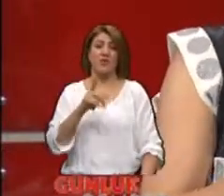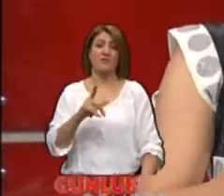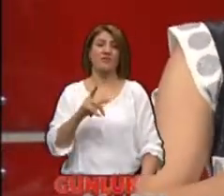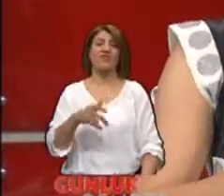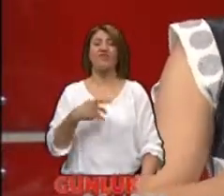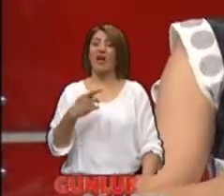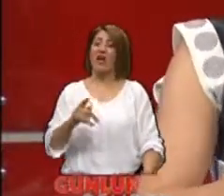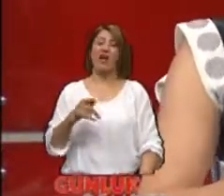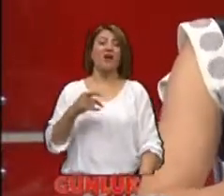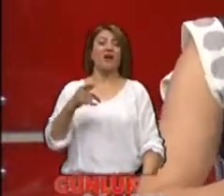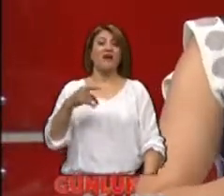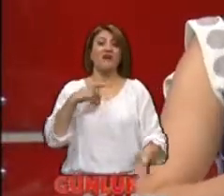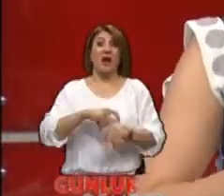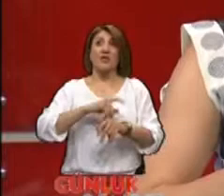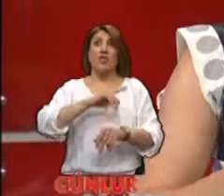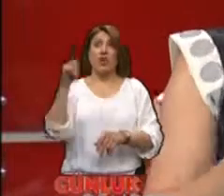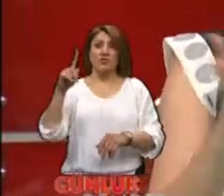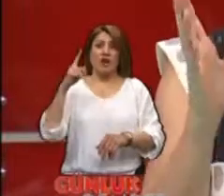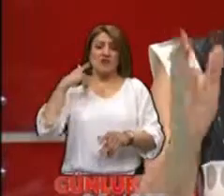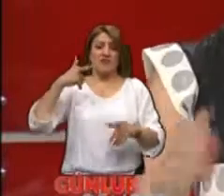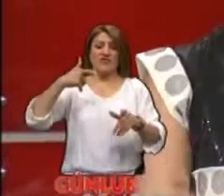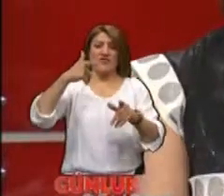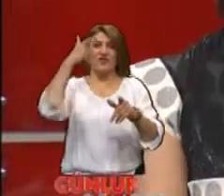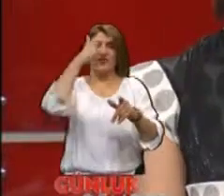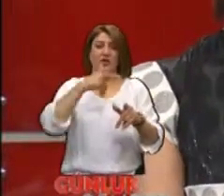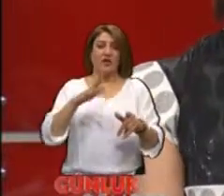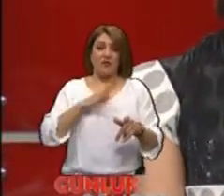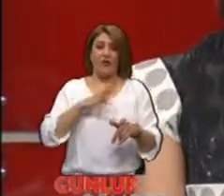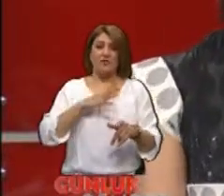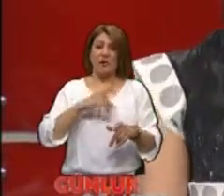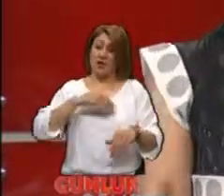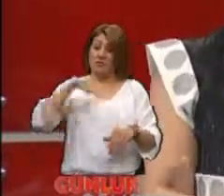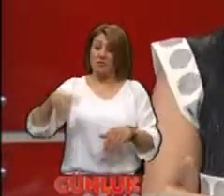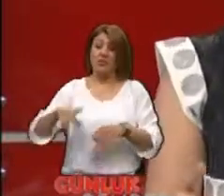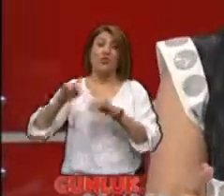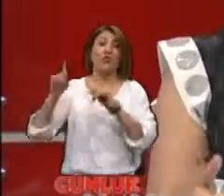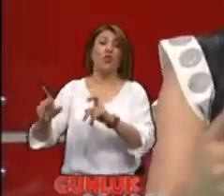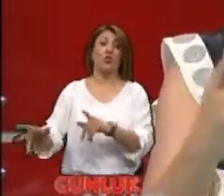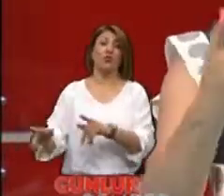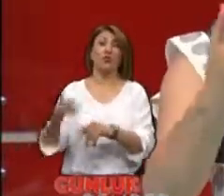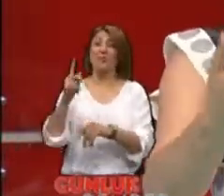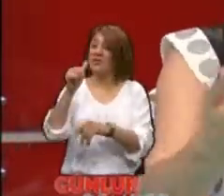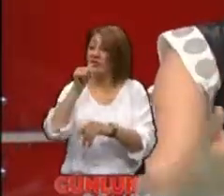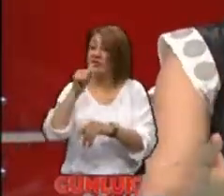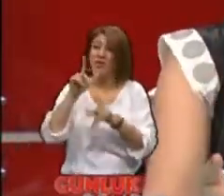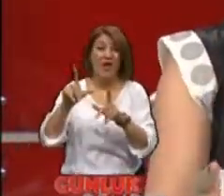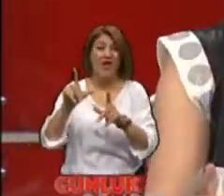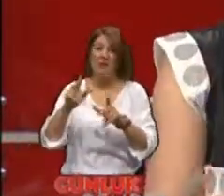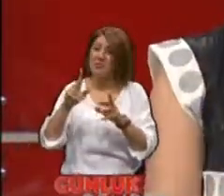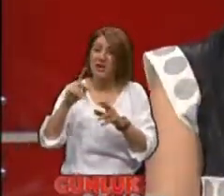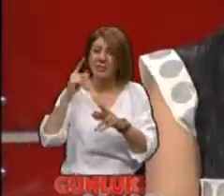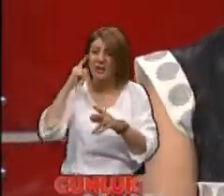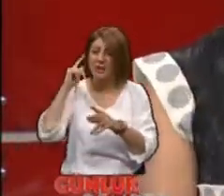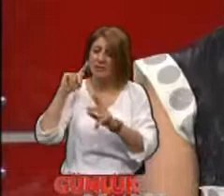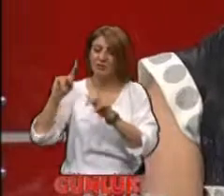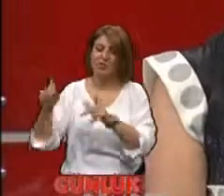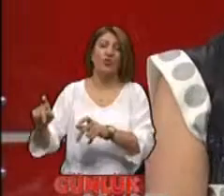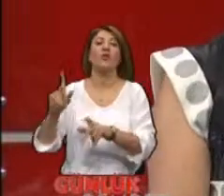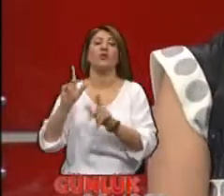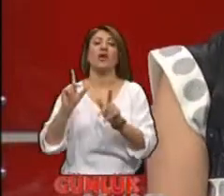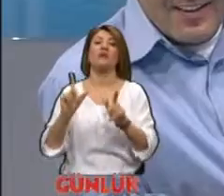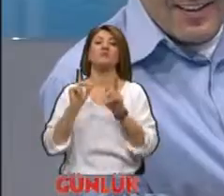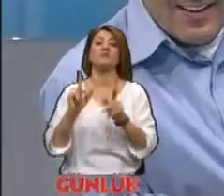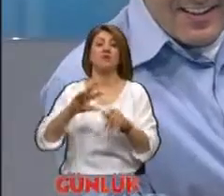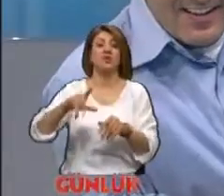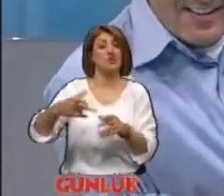sesi duyarsanız açın sorun yani. Var mı? Bir su ister misiniz? Bir şeye ihtiyacınız var mı? Şimdi, sorun yani.